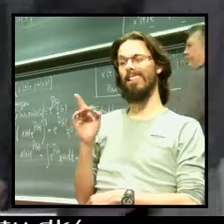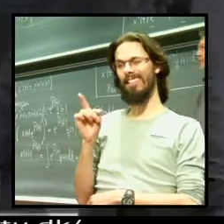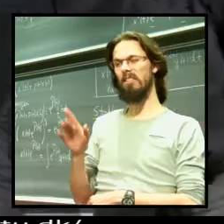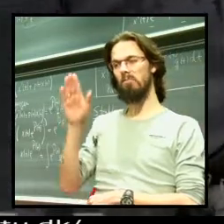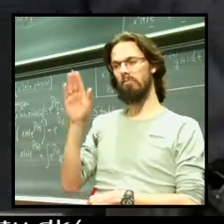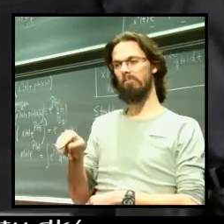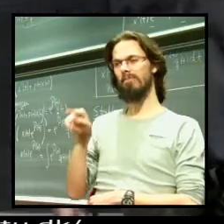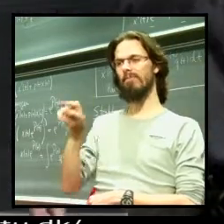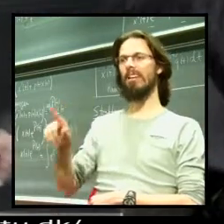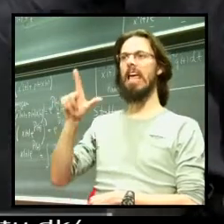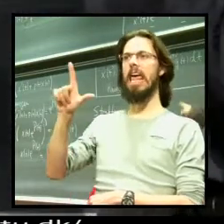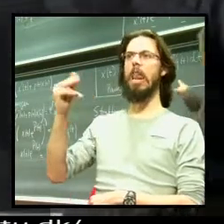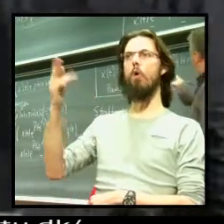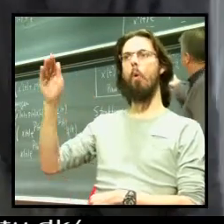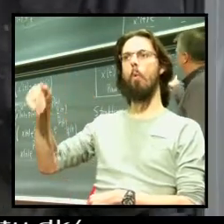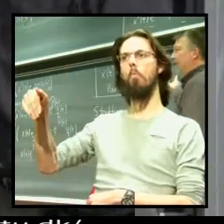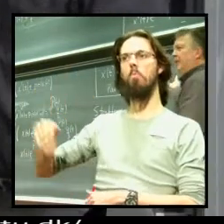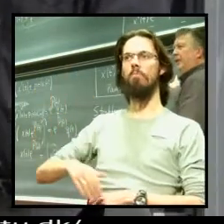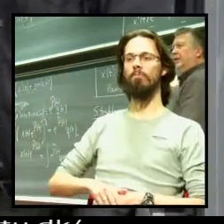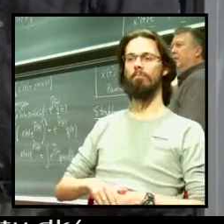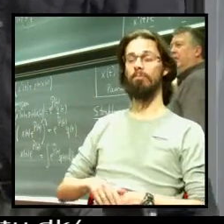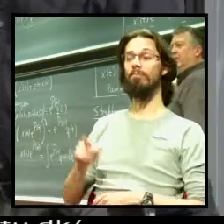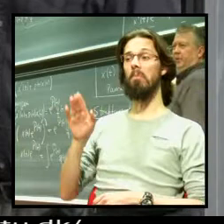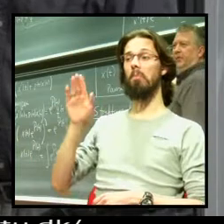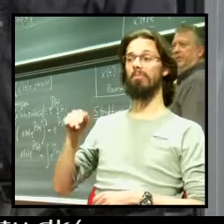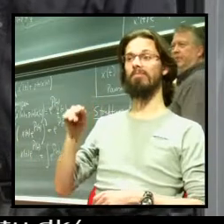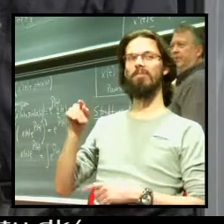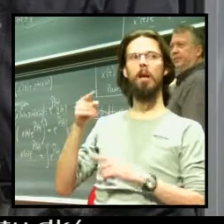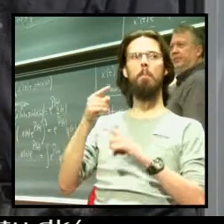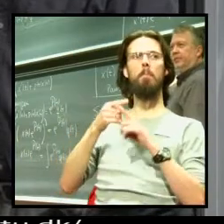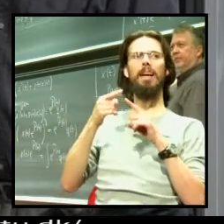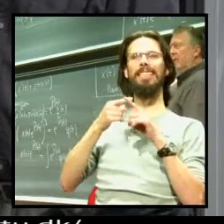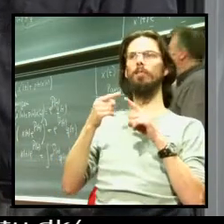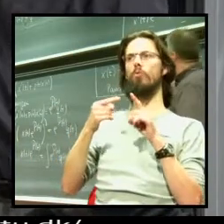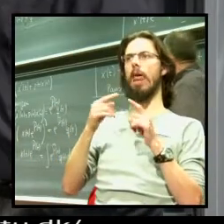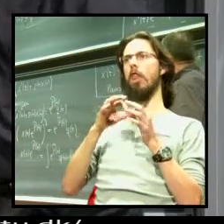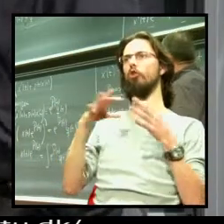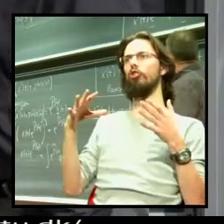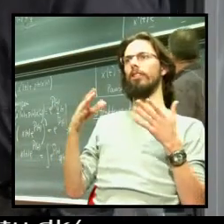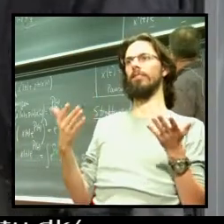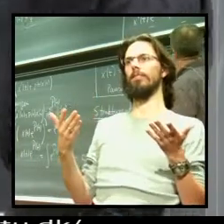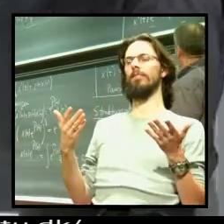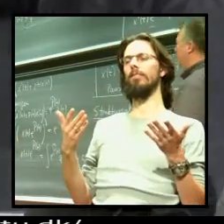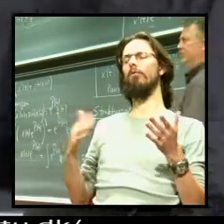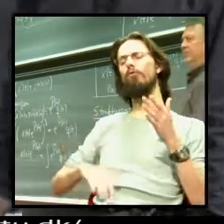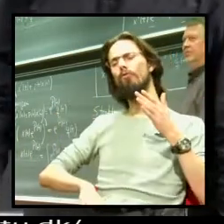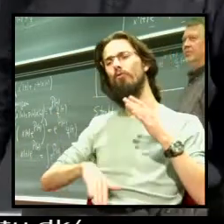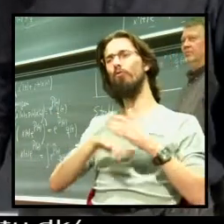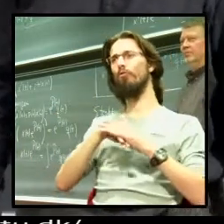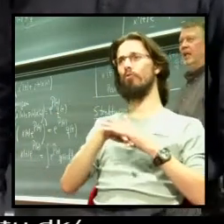L-hom. Og det der er en partikulær løsning. Og den fuldstændige løsning